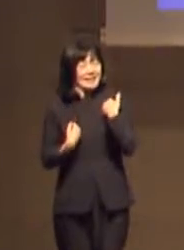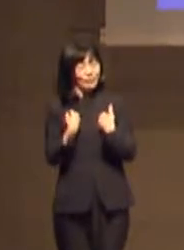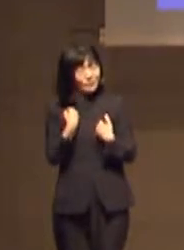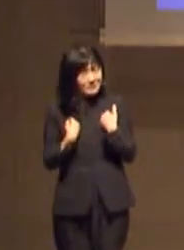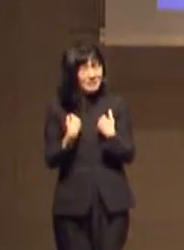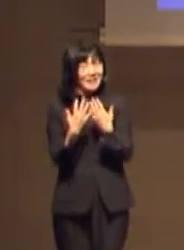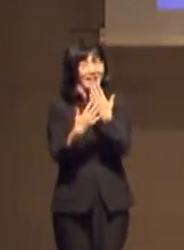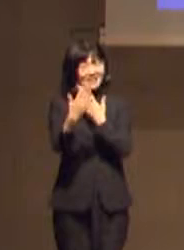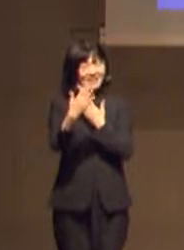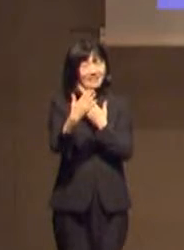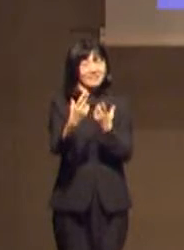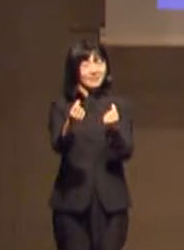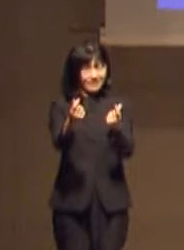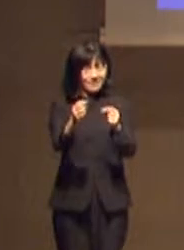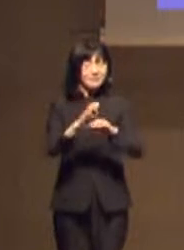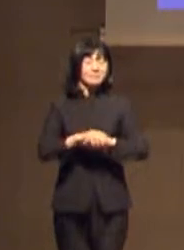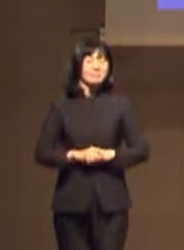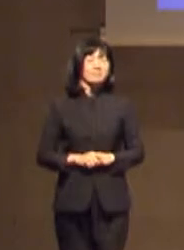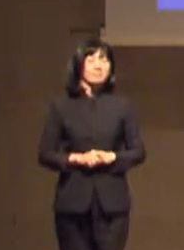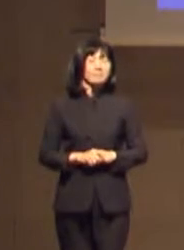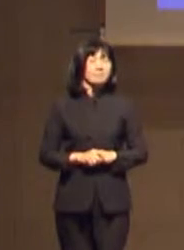大会になりそうです。